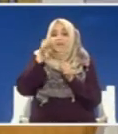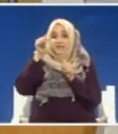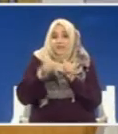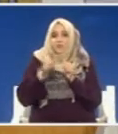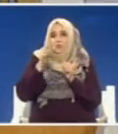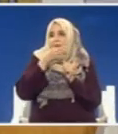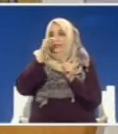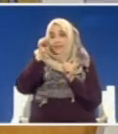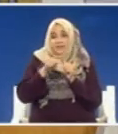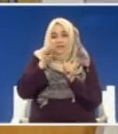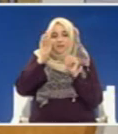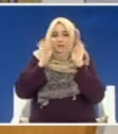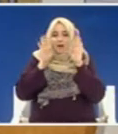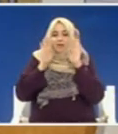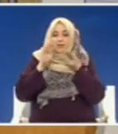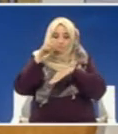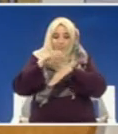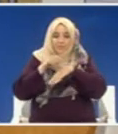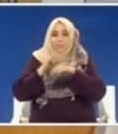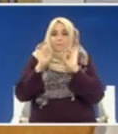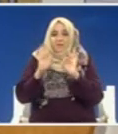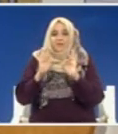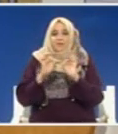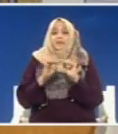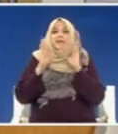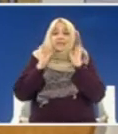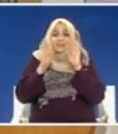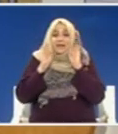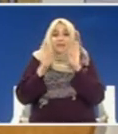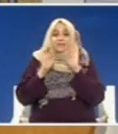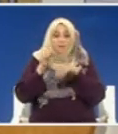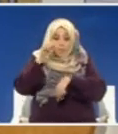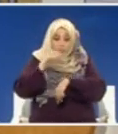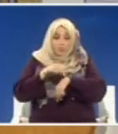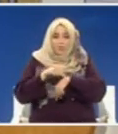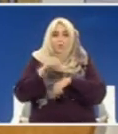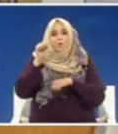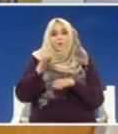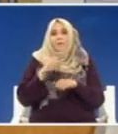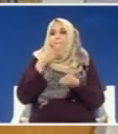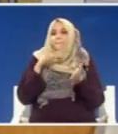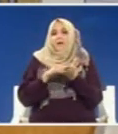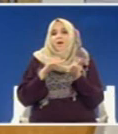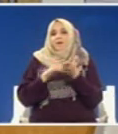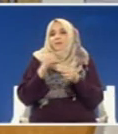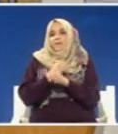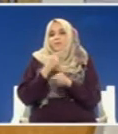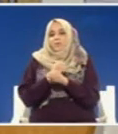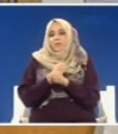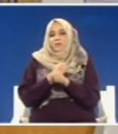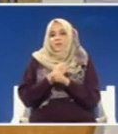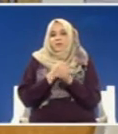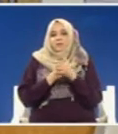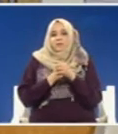على المؤمنين كتابا موقوتا، معناها الصلاة على وقتها من أفضل الأعمال، كما